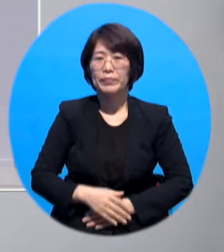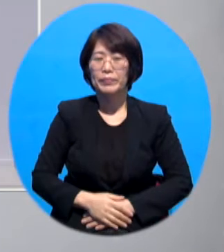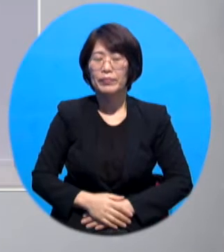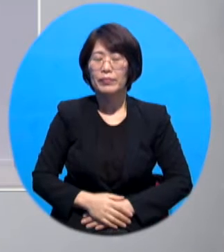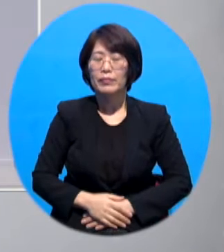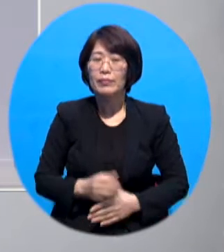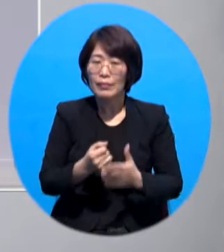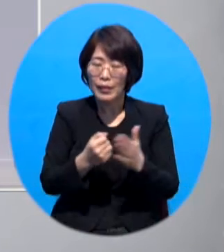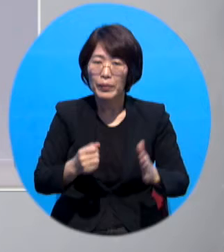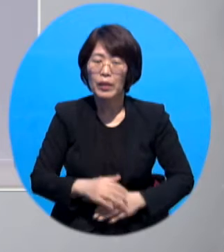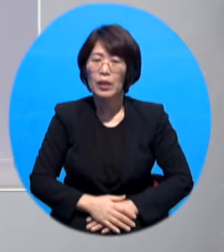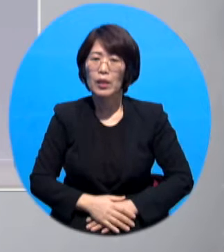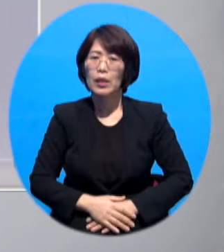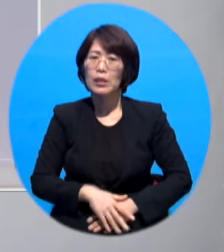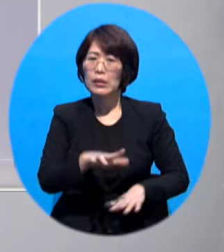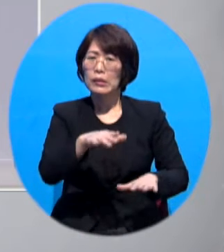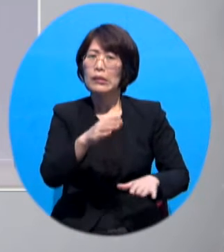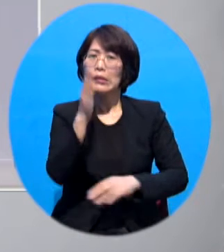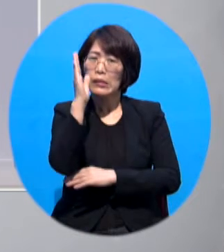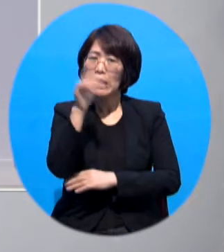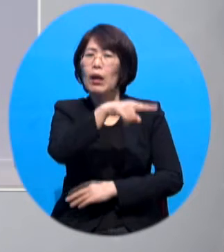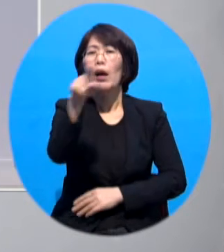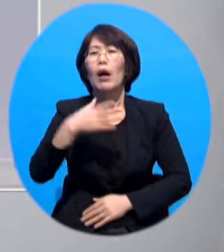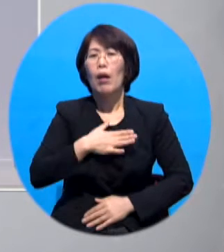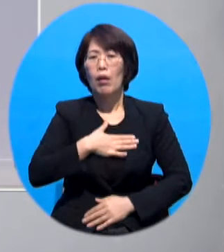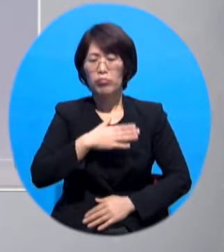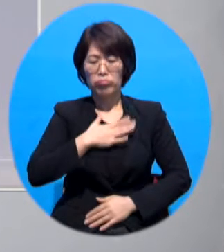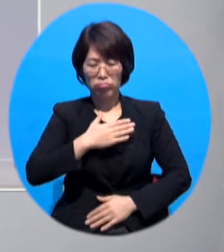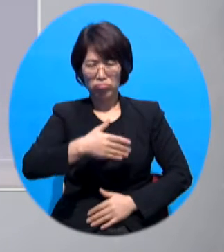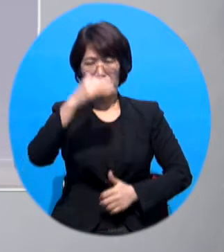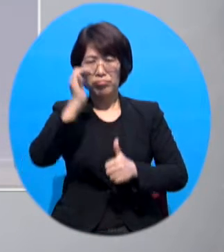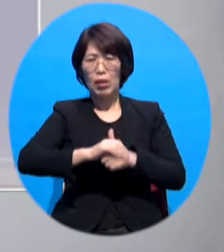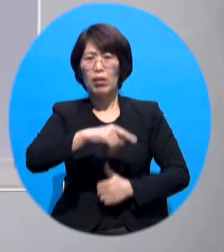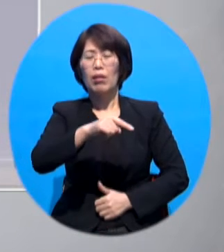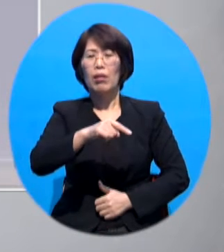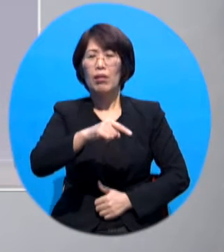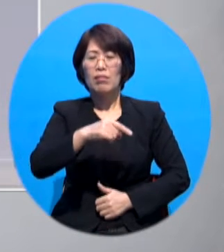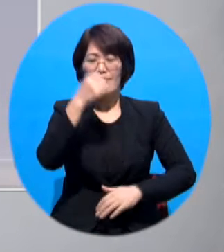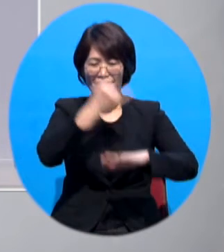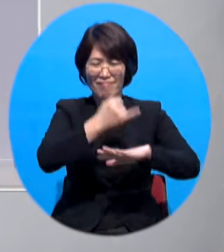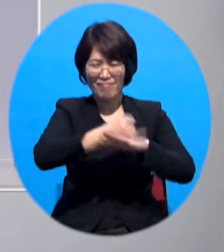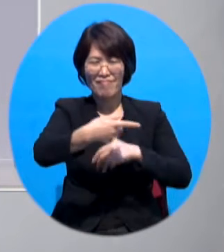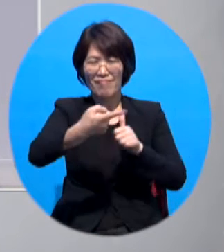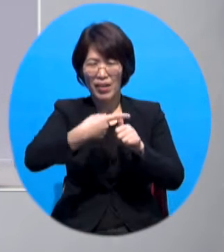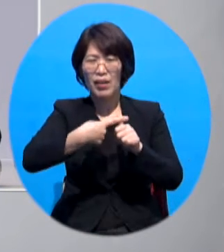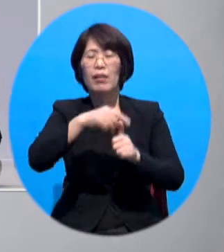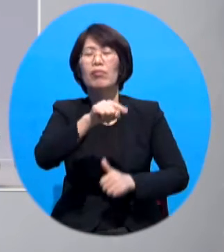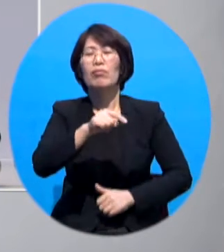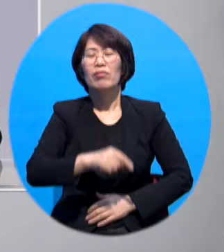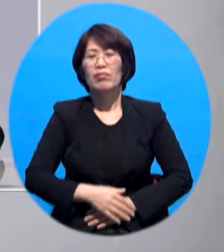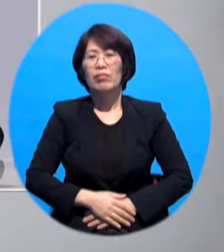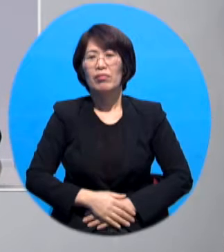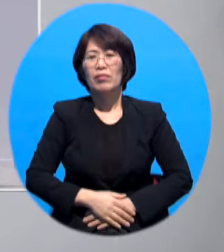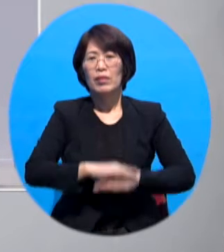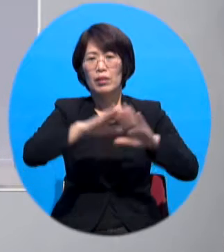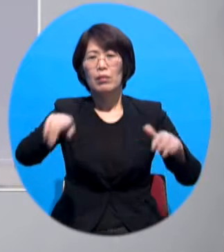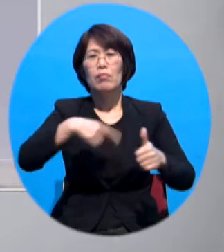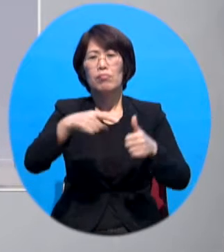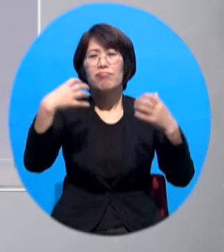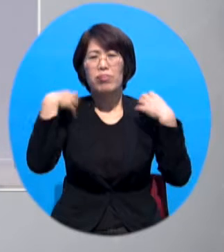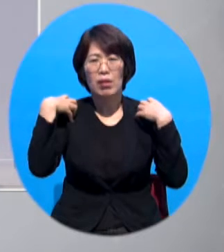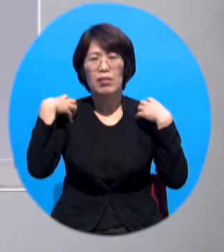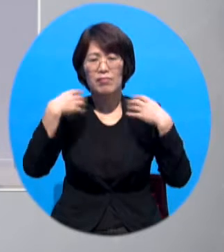그래서 아마 게 이 사실을 알 텐데 책임을 떠넘기고 꼴찌 꼴찌 하면서 우리 전남 기억을